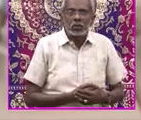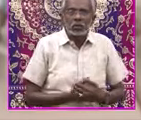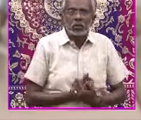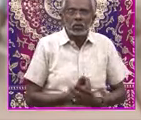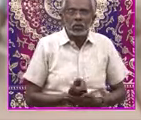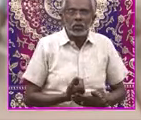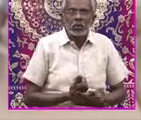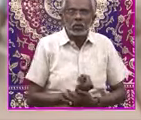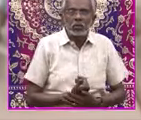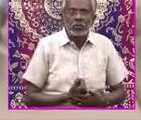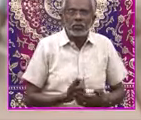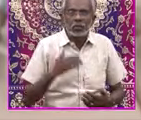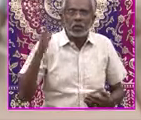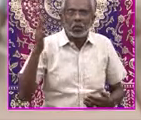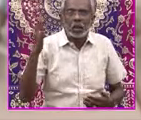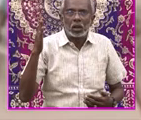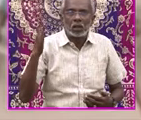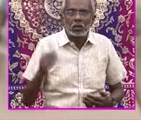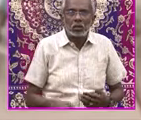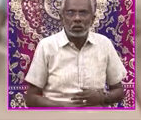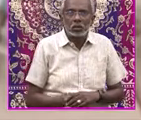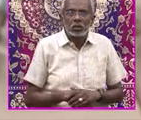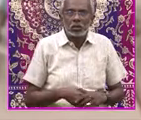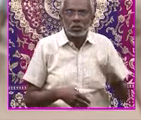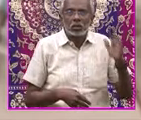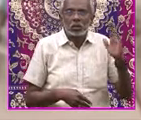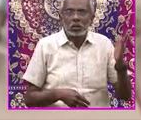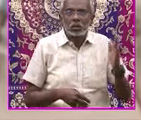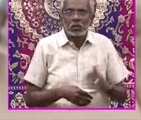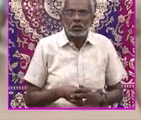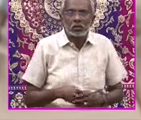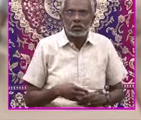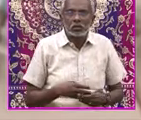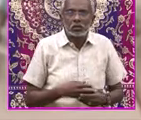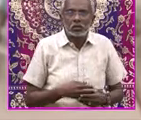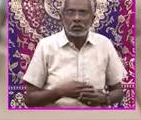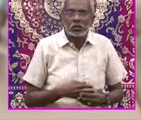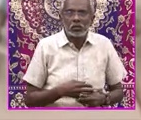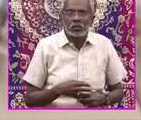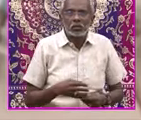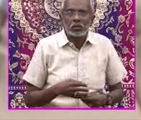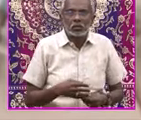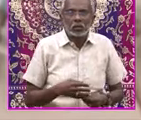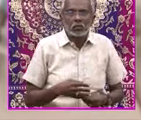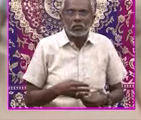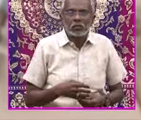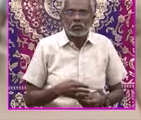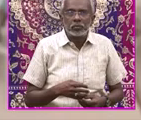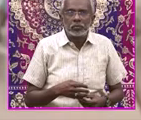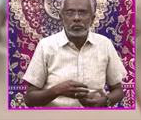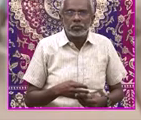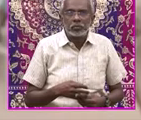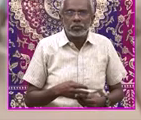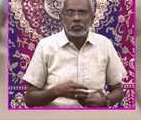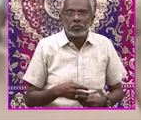போட்டவங்க? சரி மாணவர்களே, சோழ மன்னனும் வடகலிங்க மன்னனும். அப்போ வடகலிங்க